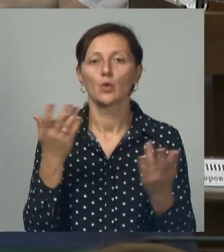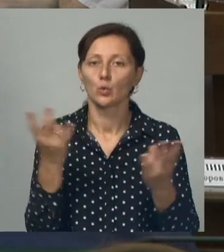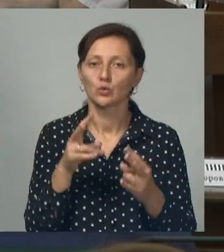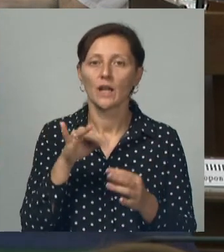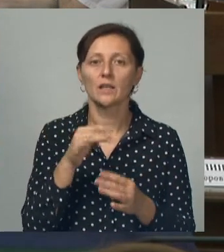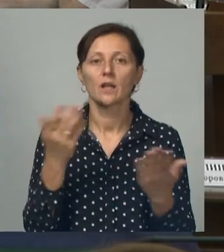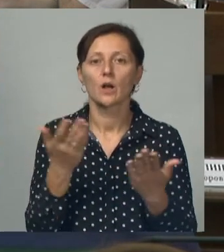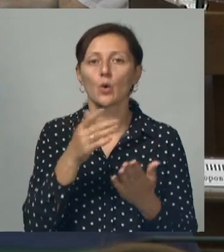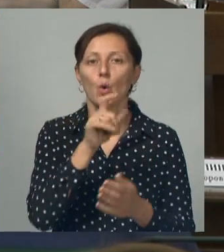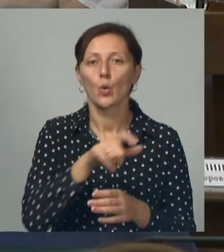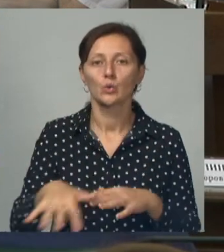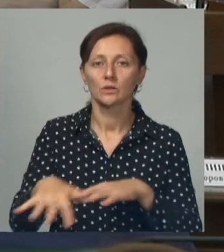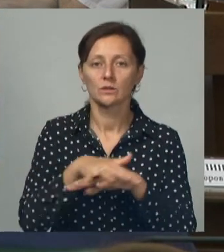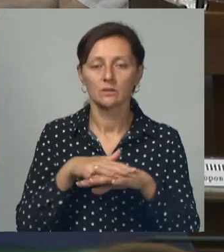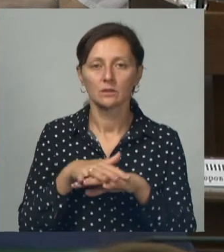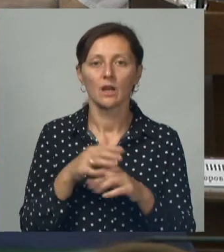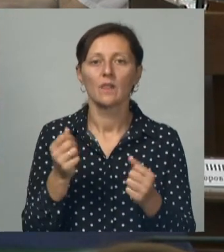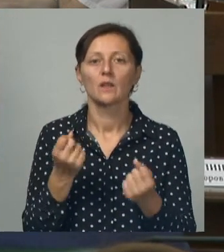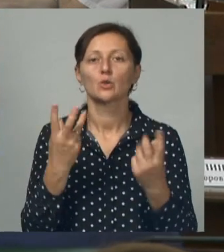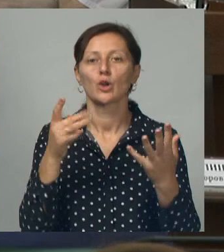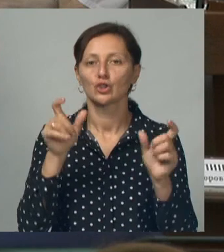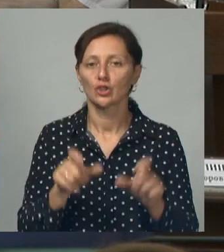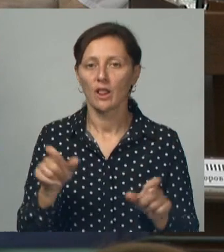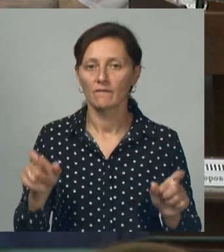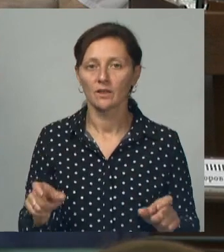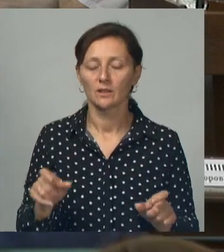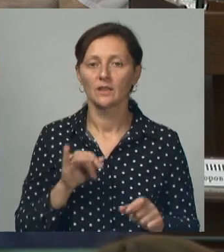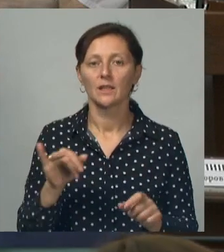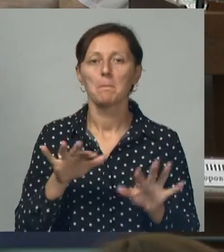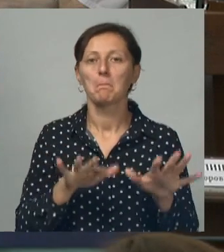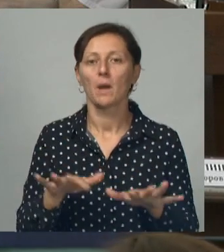аудитории, на какую аудиторию рассчитано и место расположения этого объекта.